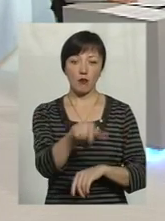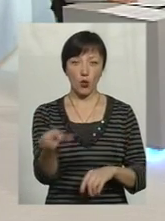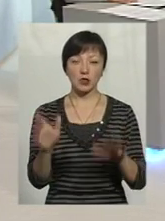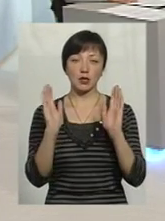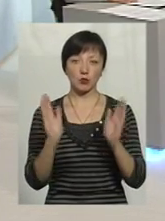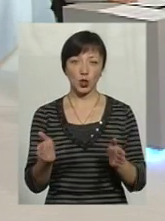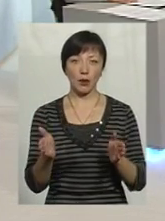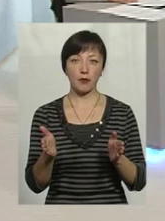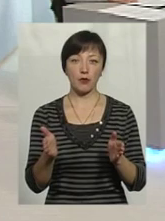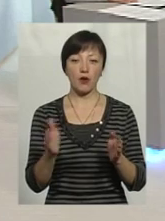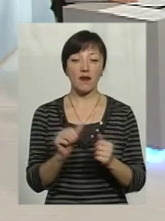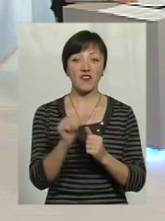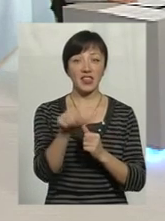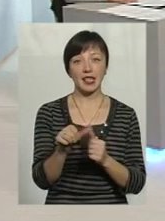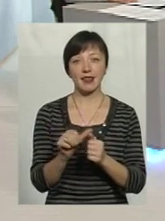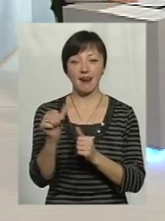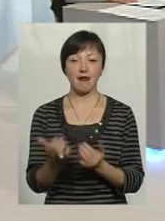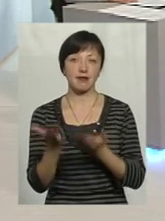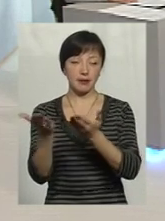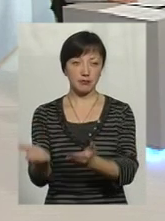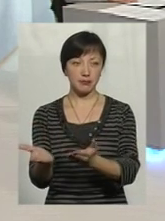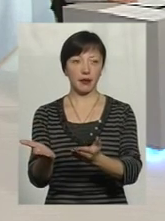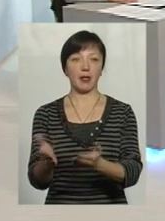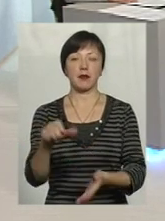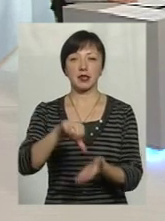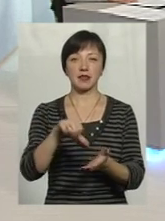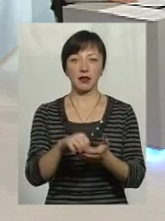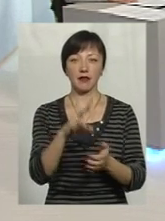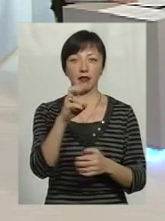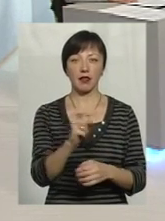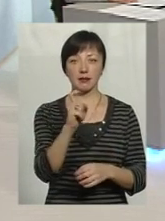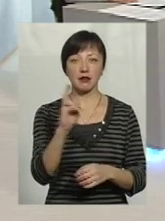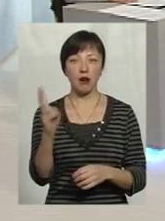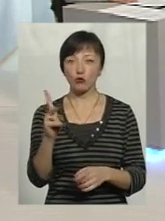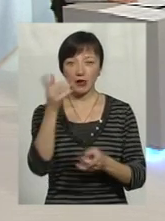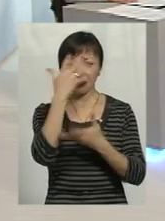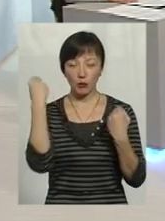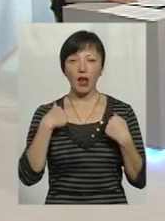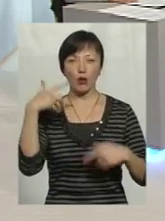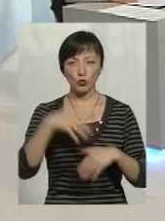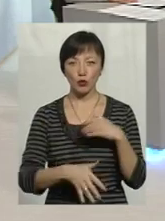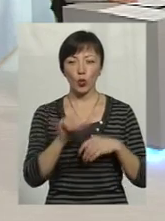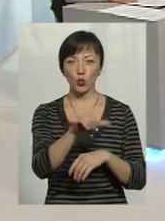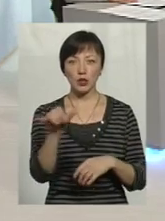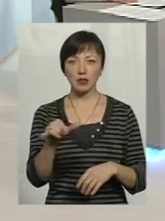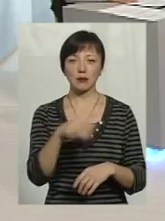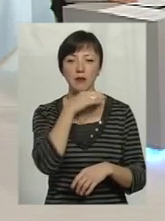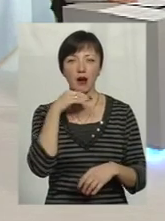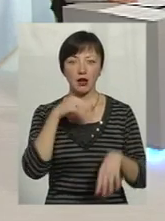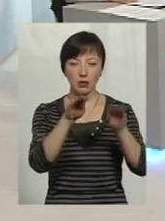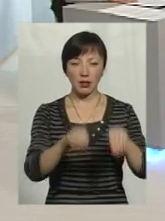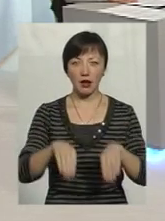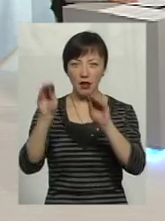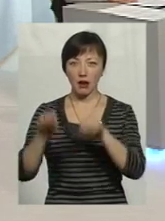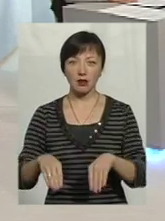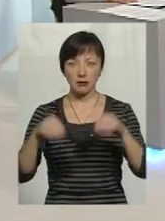будемо виділяти для представників НАЗК, щоб вони не забули. Тому що я розумію, що в них тисячами декларацій, і вони